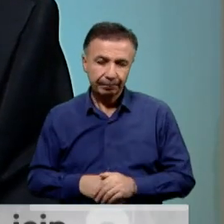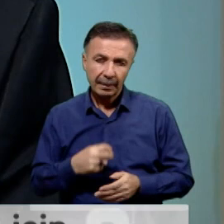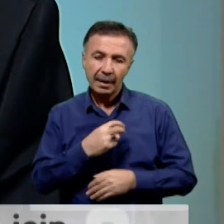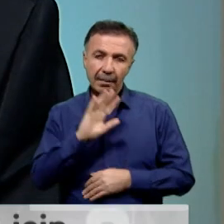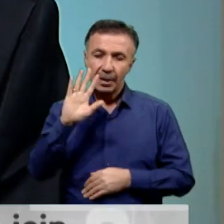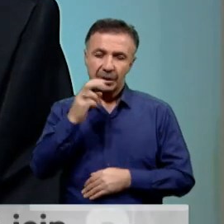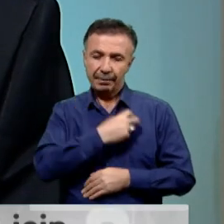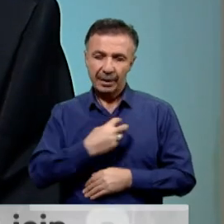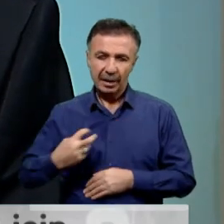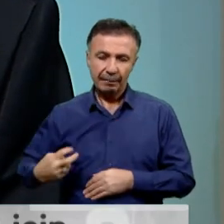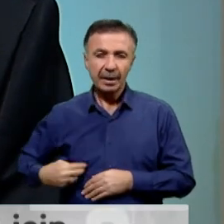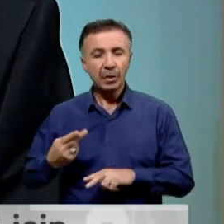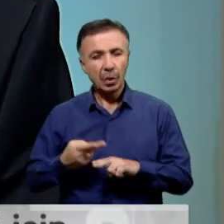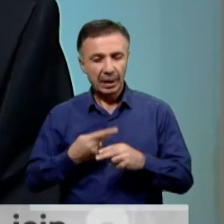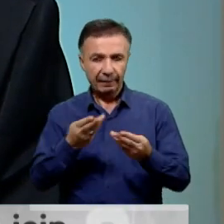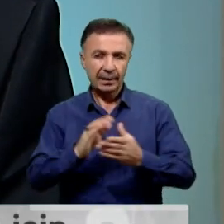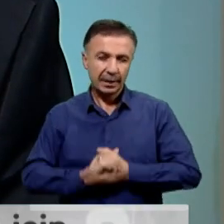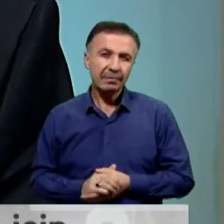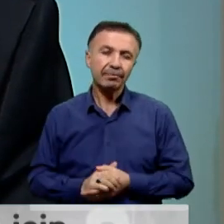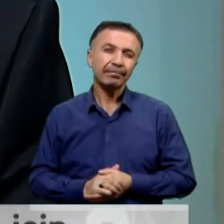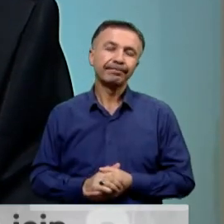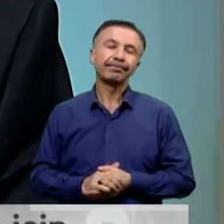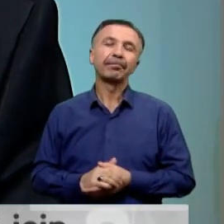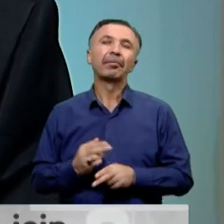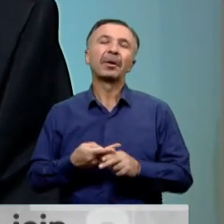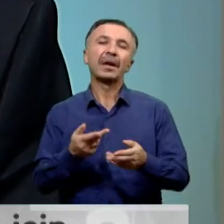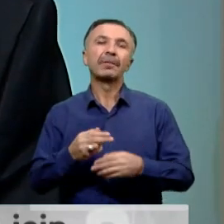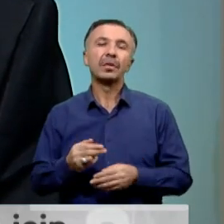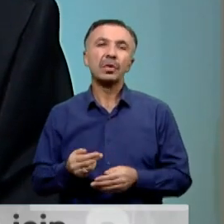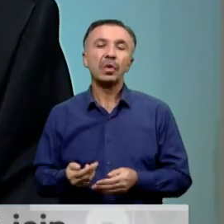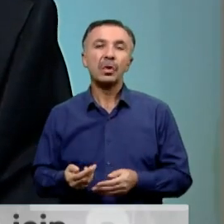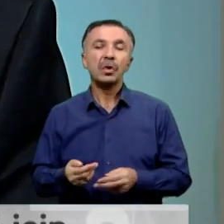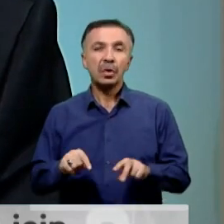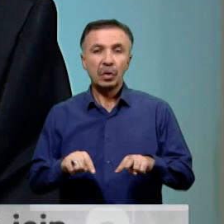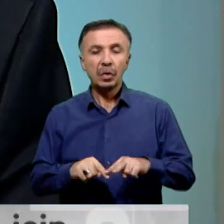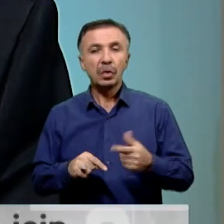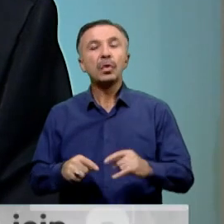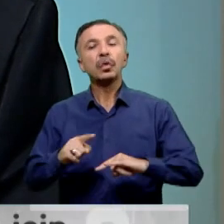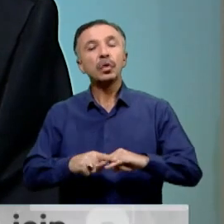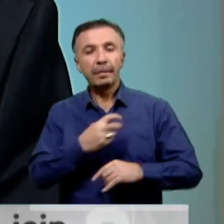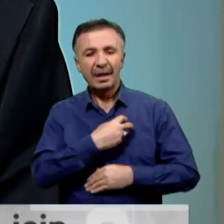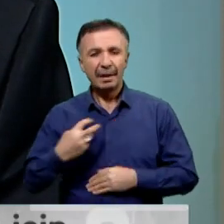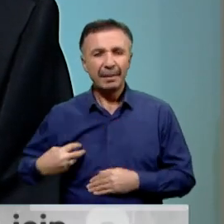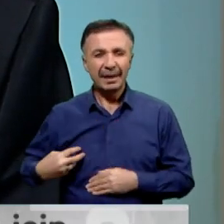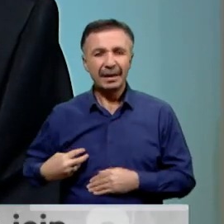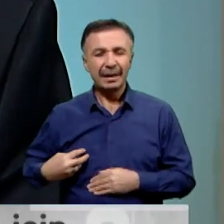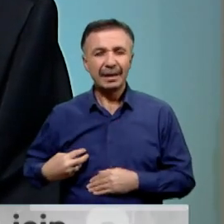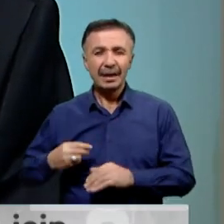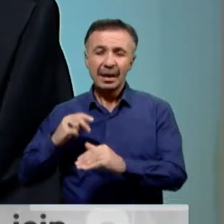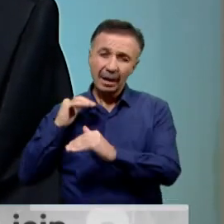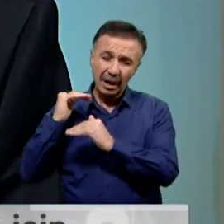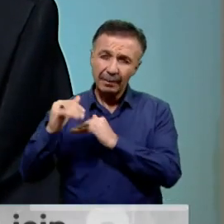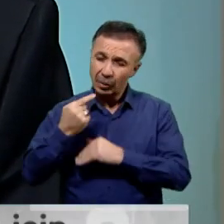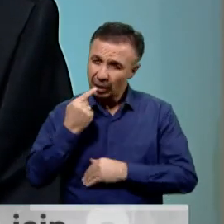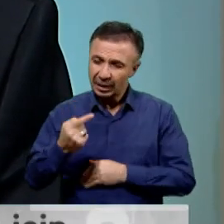peygamberin örneği. Yani bu arada mesela Nuh Aleyhisselam'ın kavmine söylediği şeyler var.